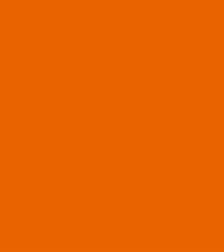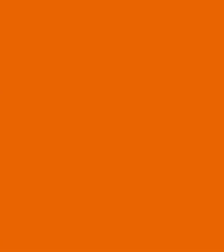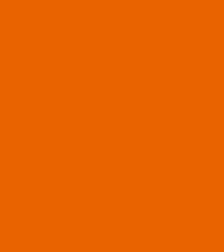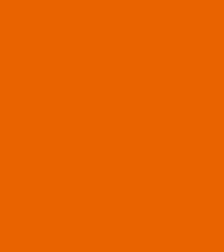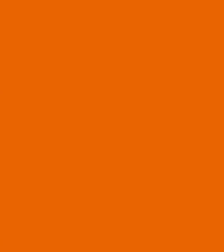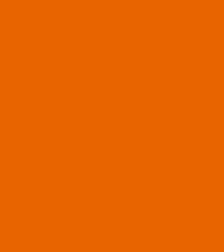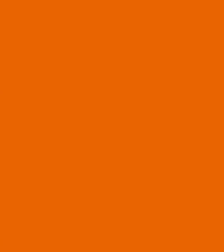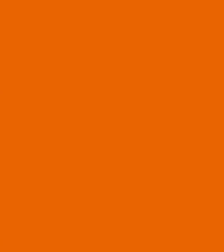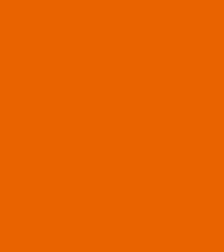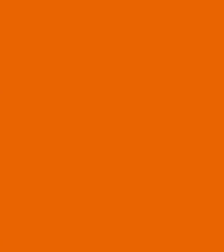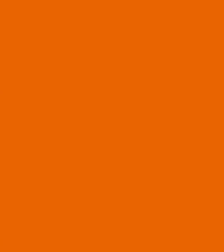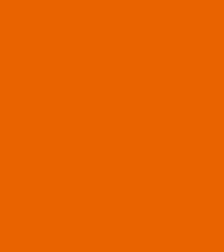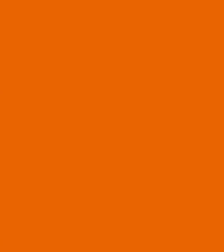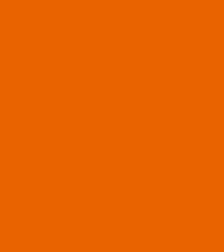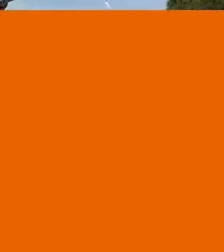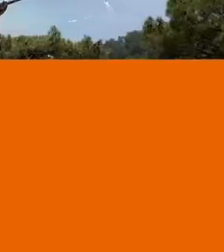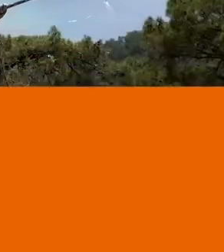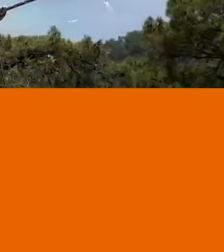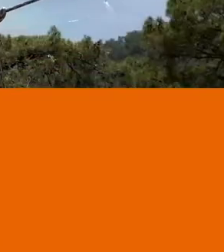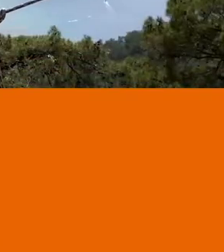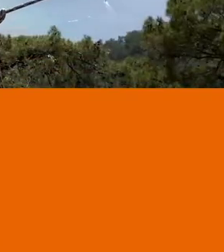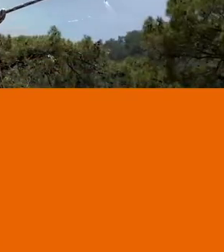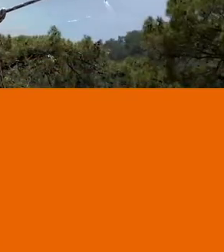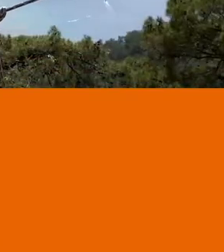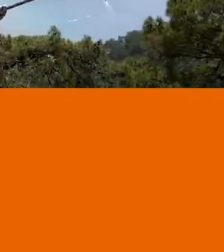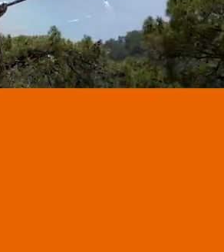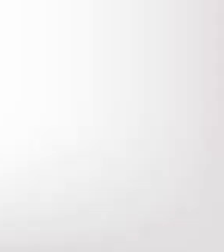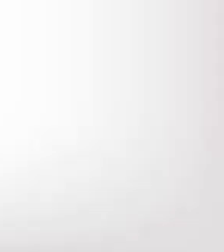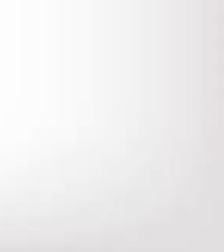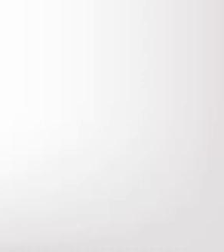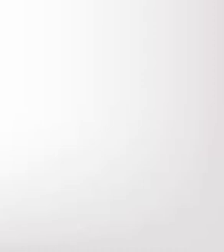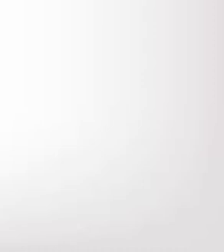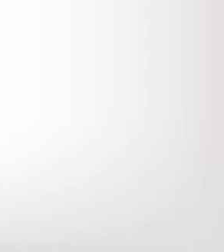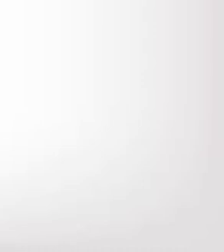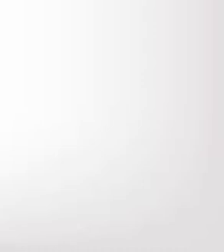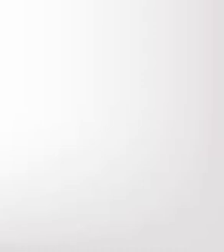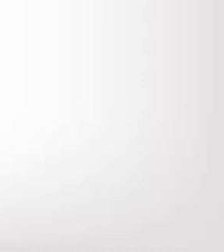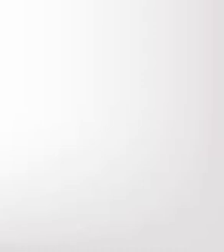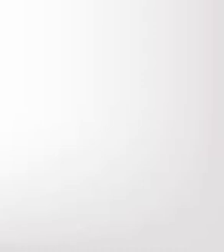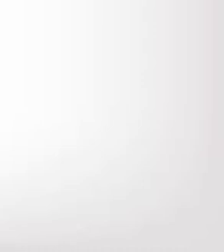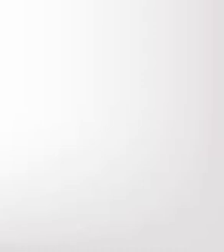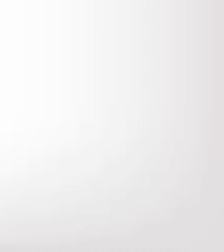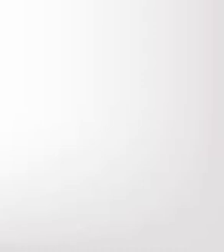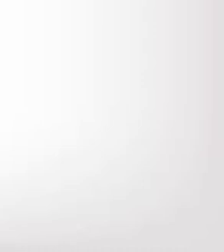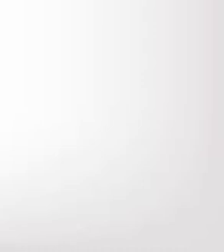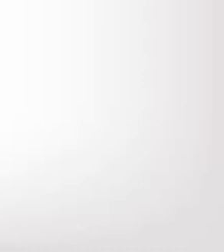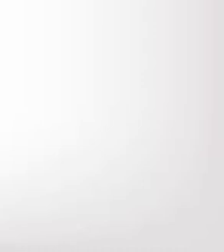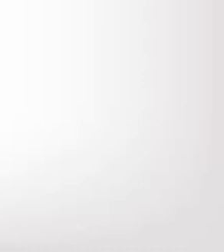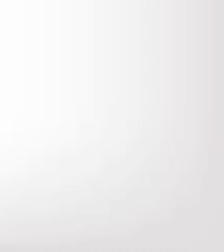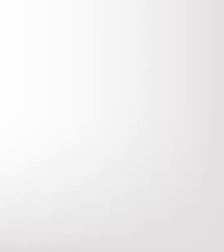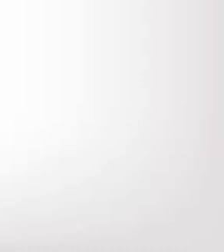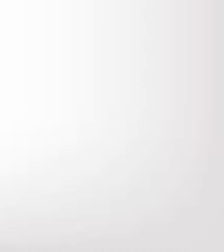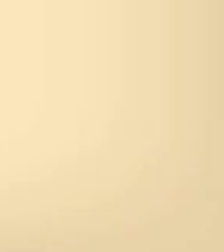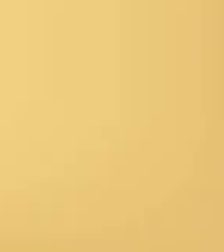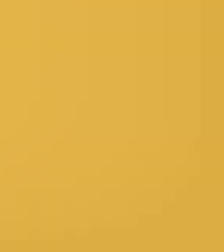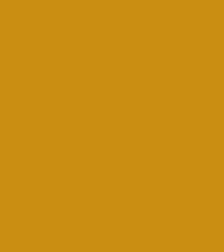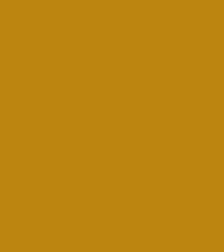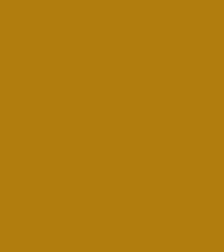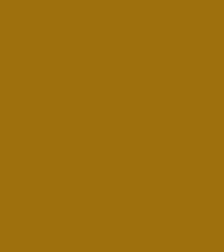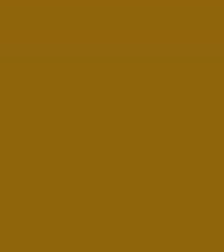Na spotkanie zaprasza mBank, oferujący mKonto Intensive dla tych, którzy chcą więcej z życia.